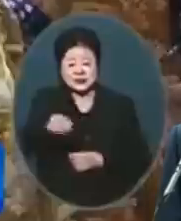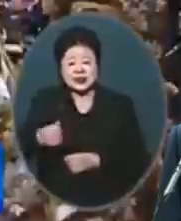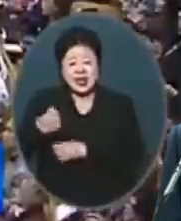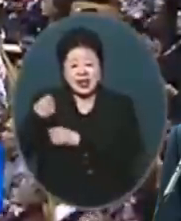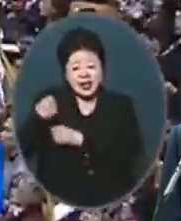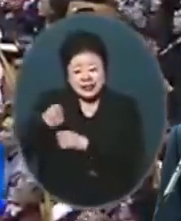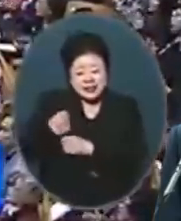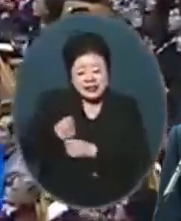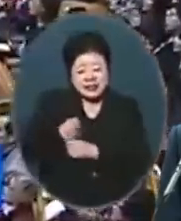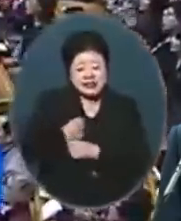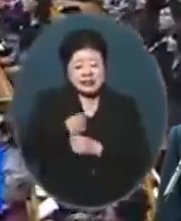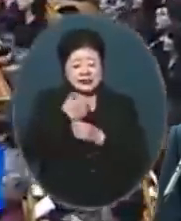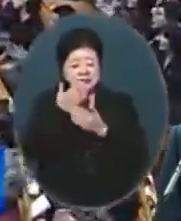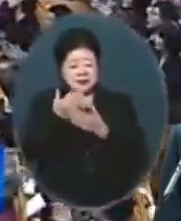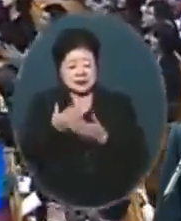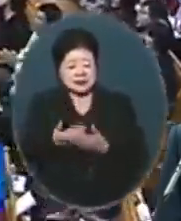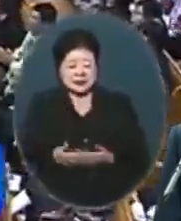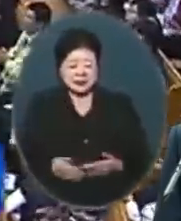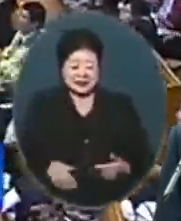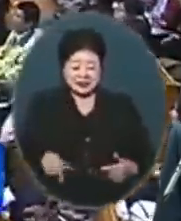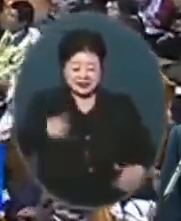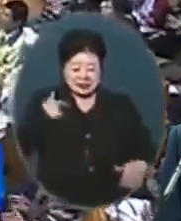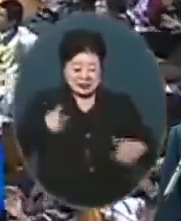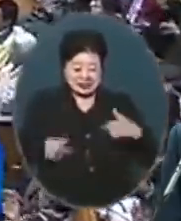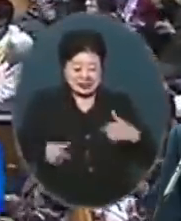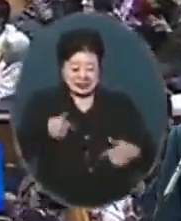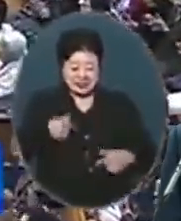예수 십자가 지셨으니